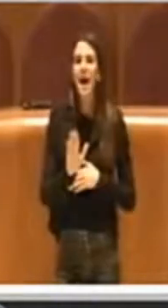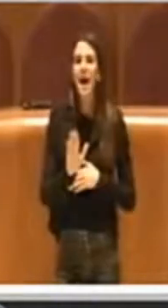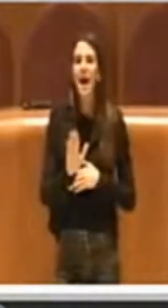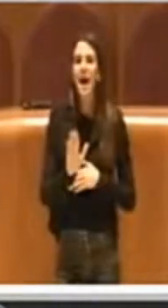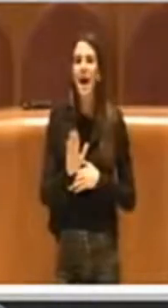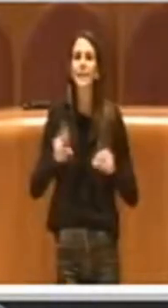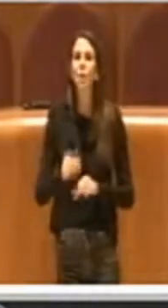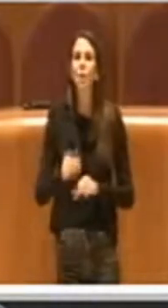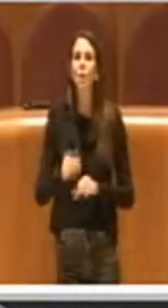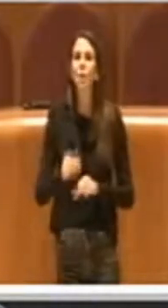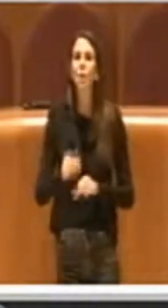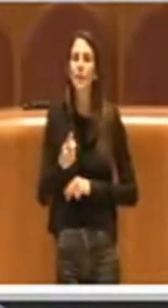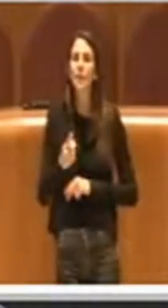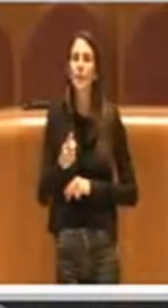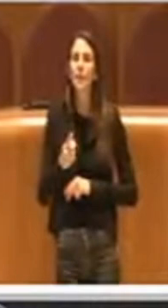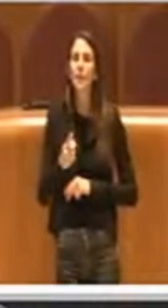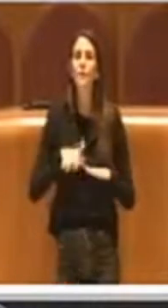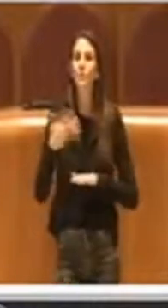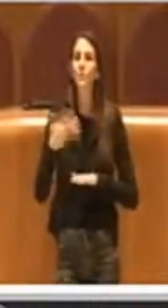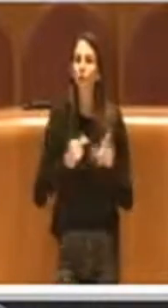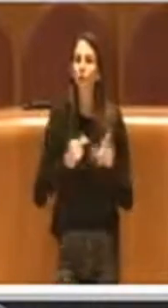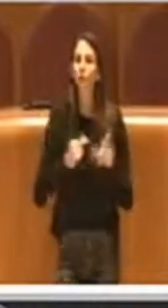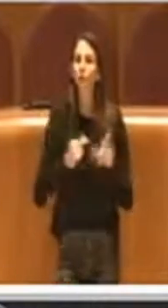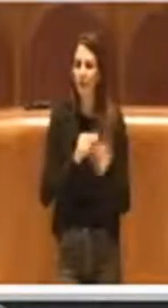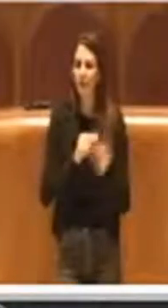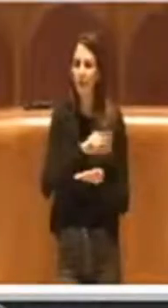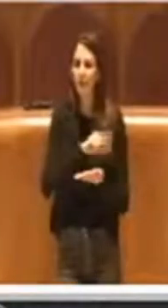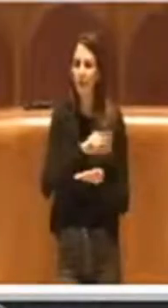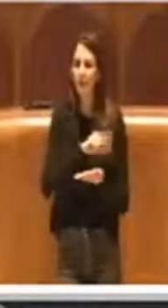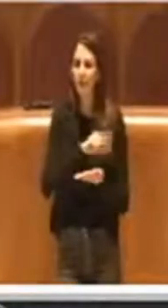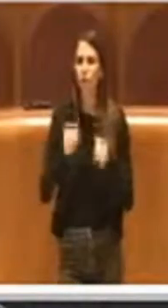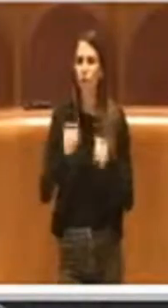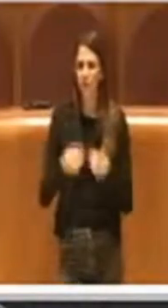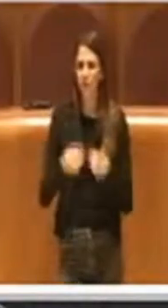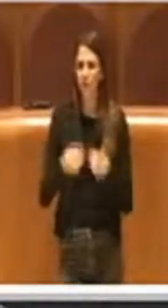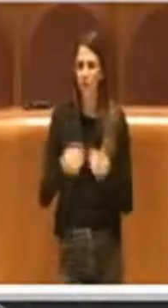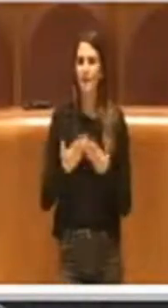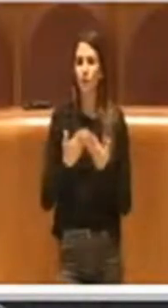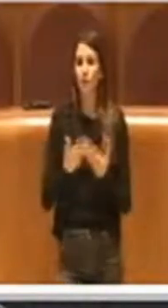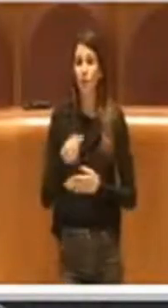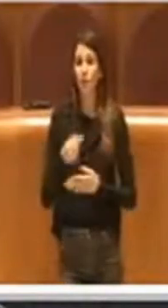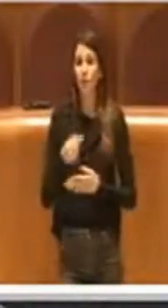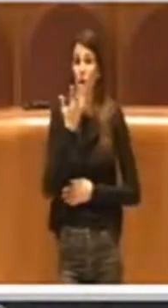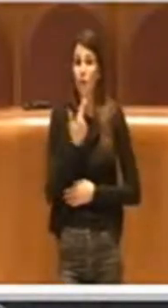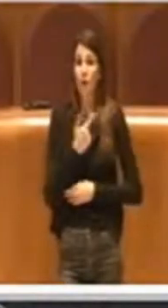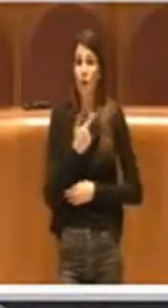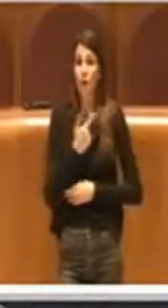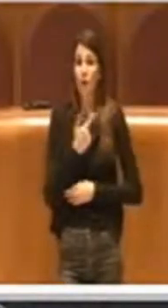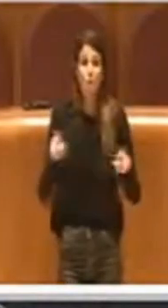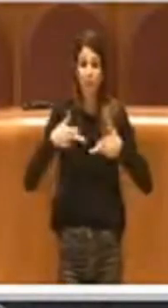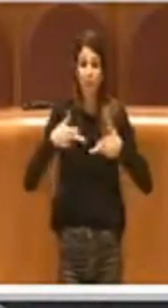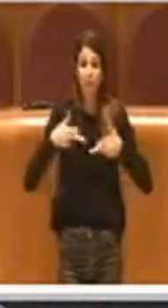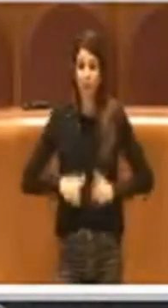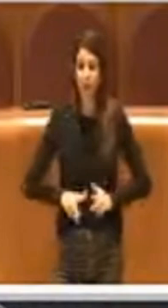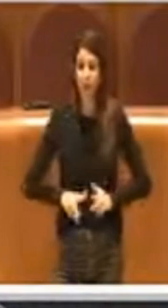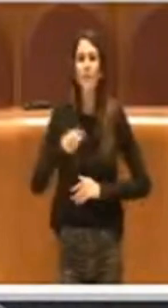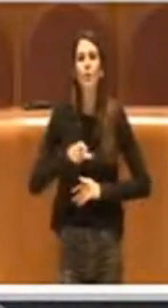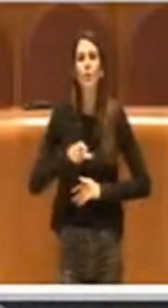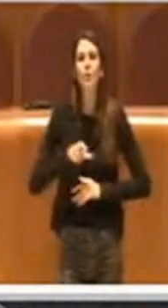il voto favorevole di questa delibera, volevo rassicurare tutti quanti perché so che la mia dichiarazione